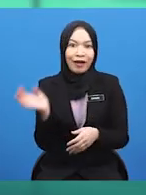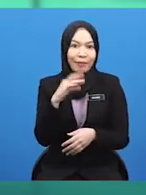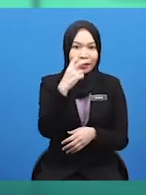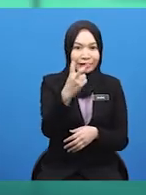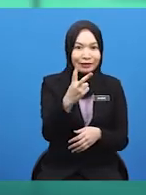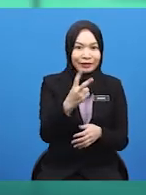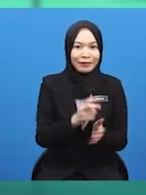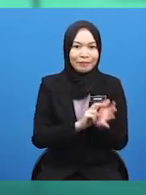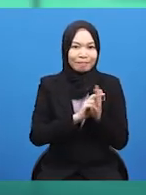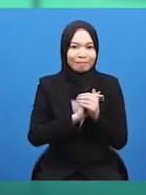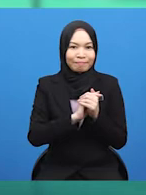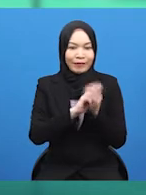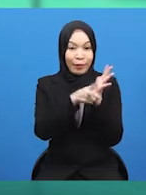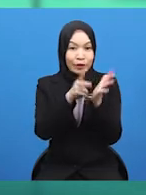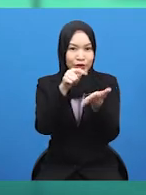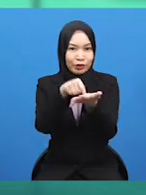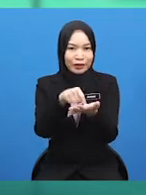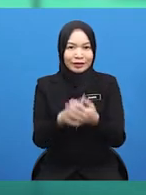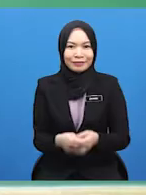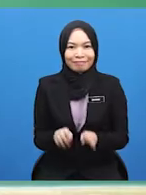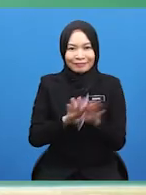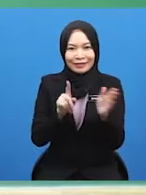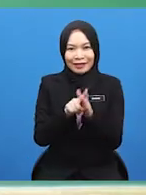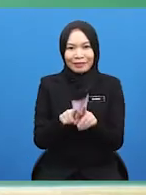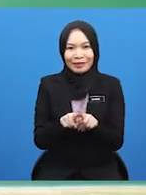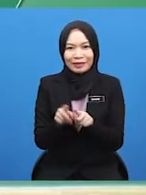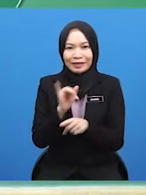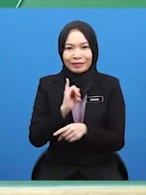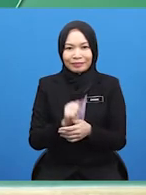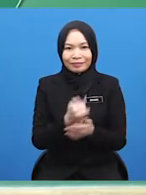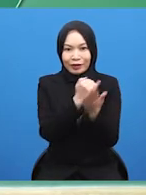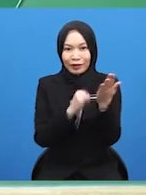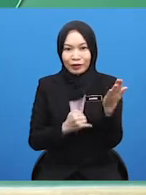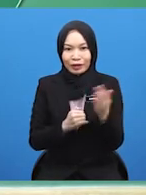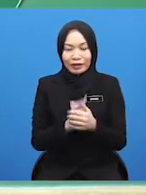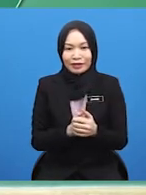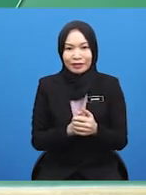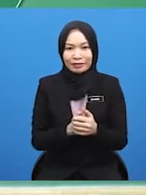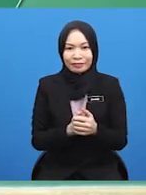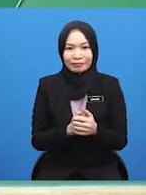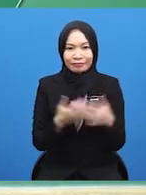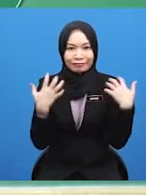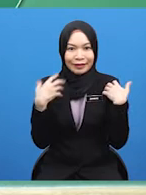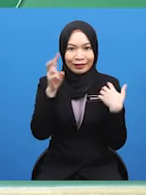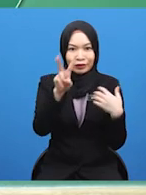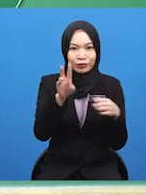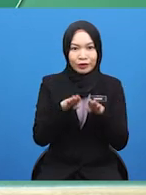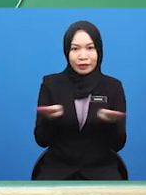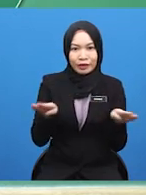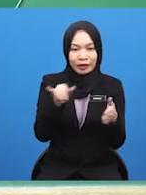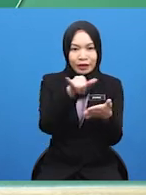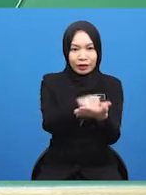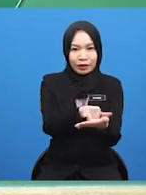saksikan paparan yang berikutnya bersama-sama. Lukisan. Lukisan terbahagi kepada dua bidang,